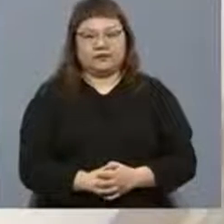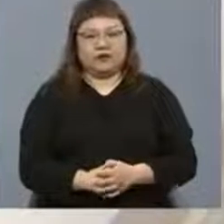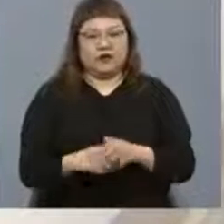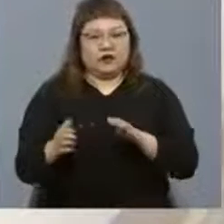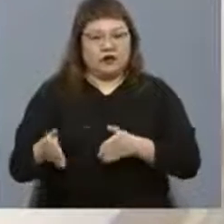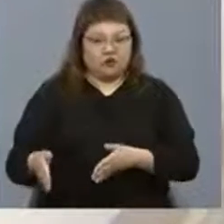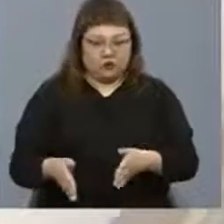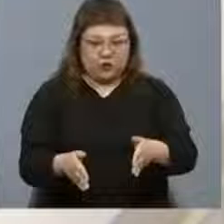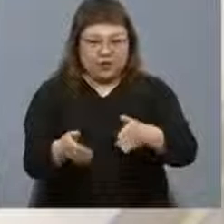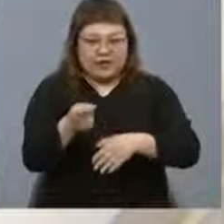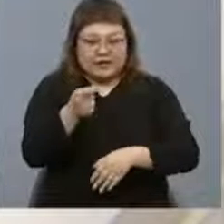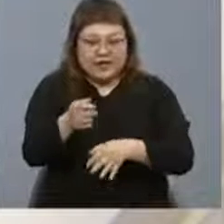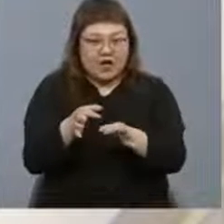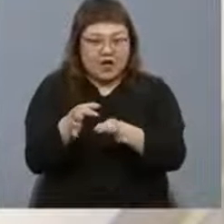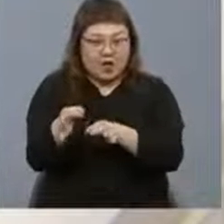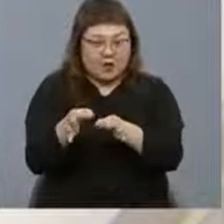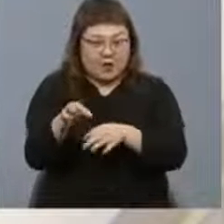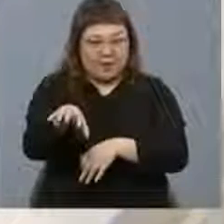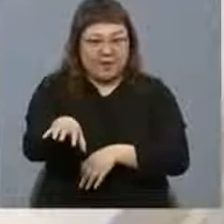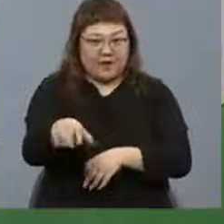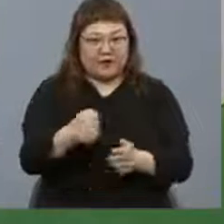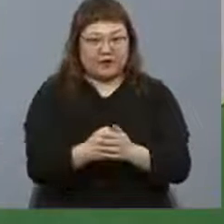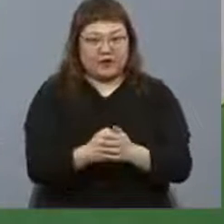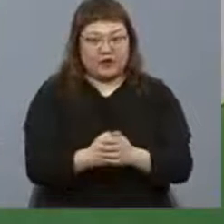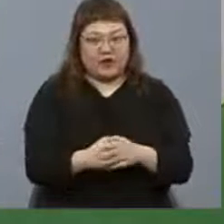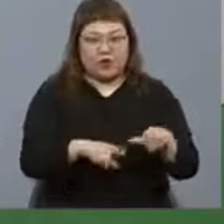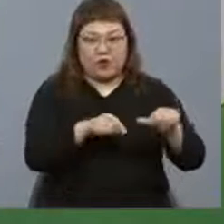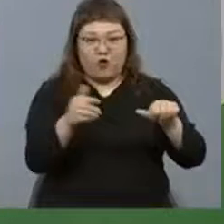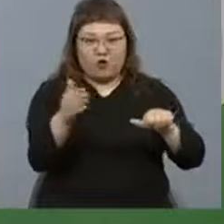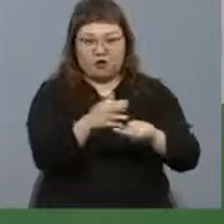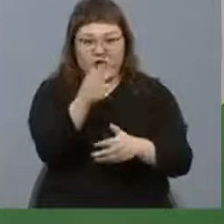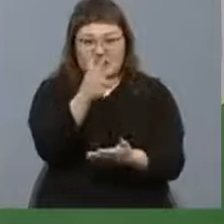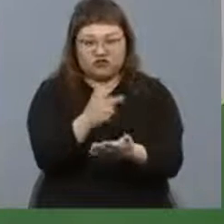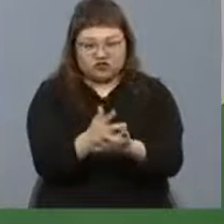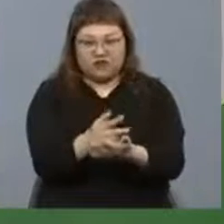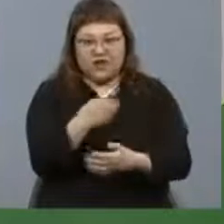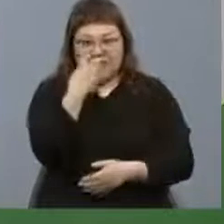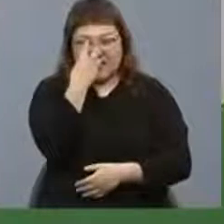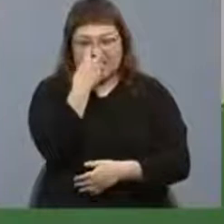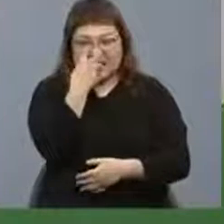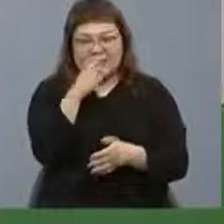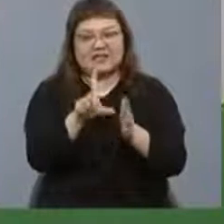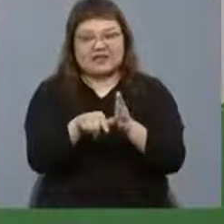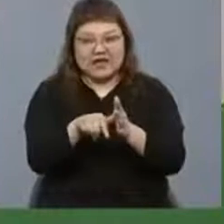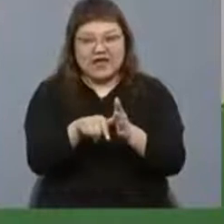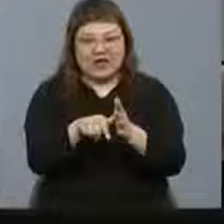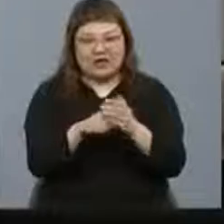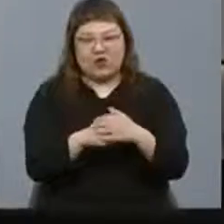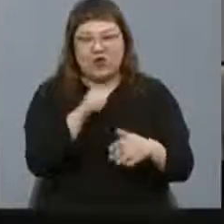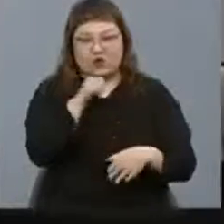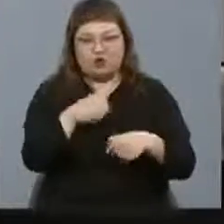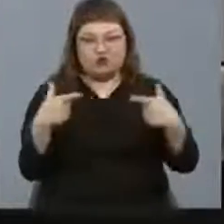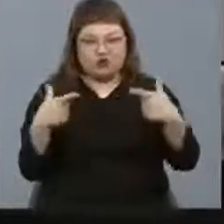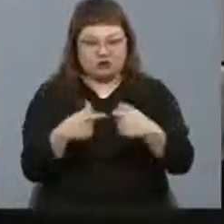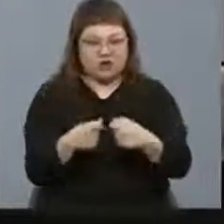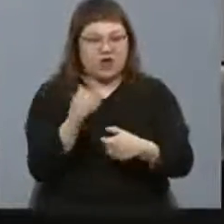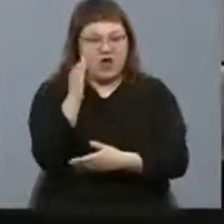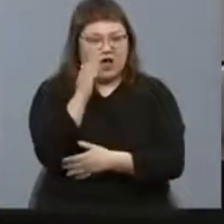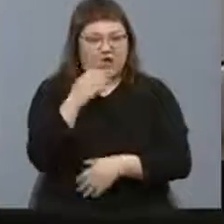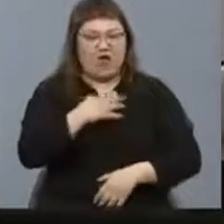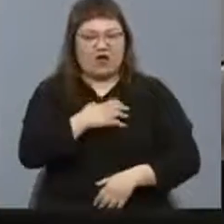도로변에 있는 작은 규모의 소매점입니다. 다음 달부터 주정차 단속 유예 시간이 5분으로 줄어든다는 소식에 걱정이